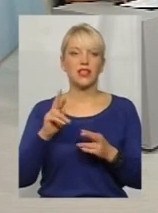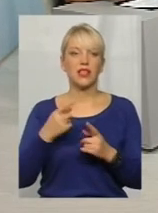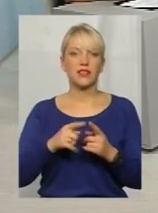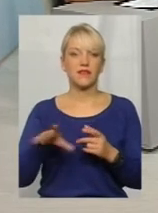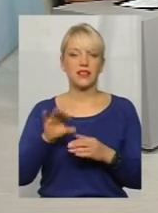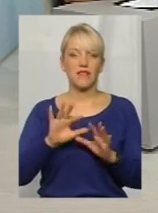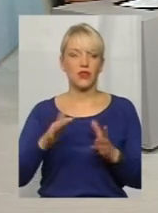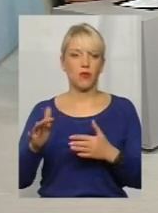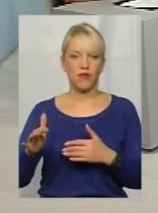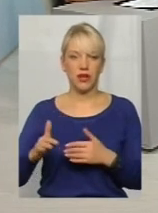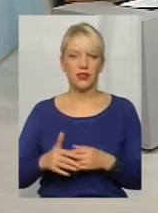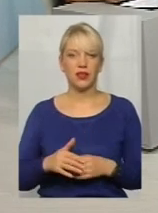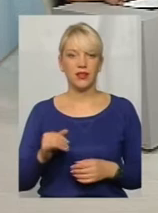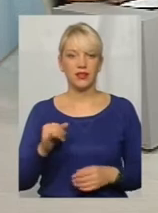відбувається?